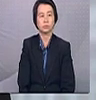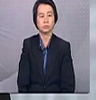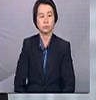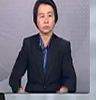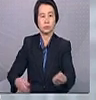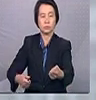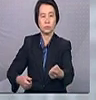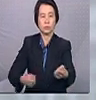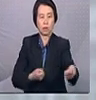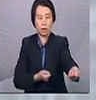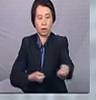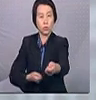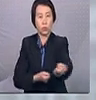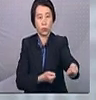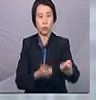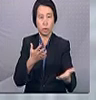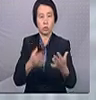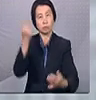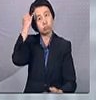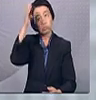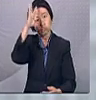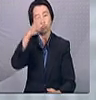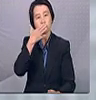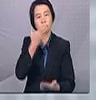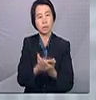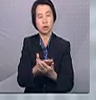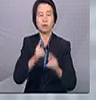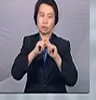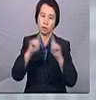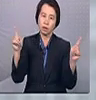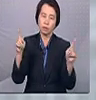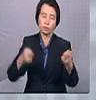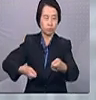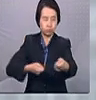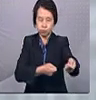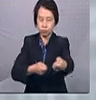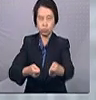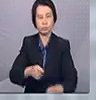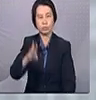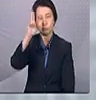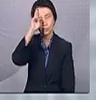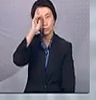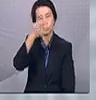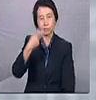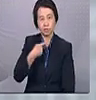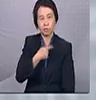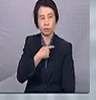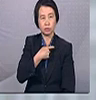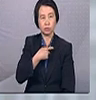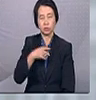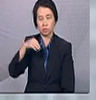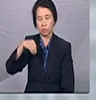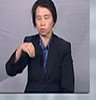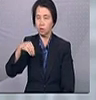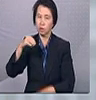sanitation tunnel tu mungkin satu inovasi yang baik, tetapi seperti kita di Kementerian